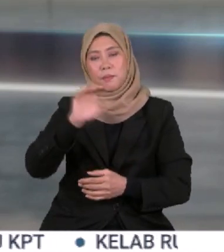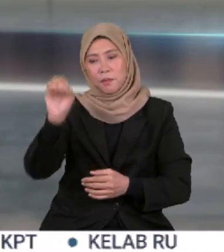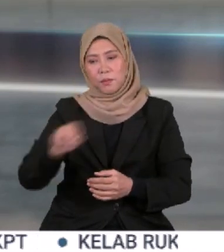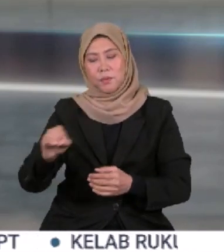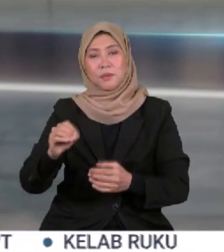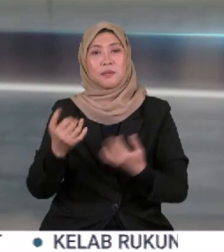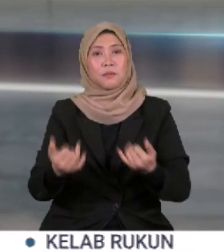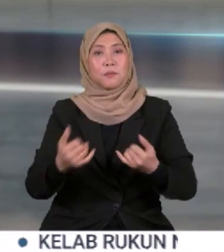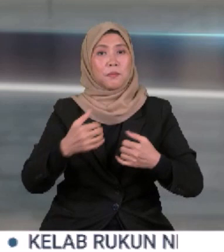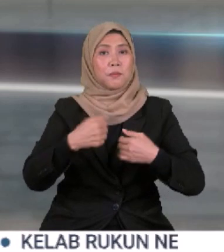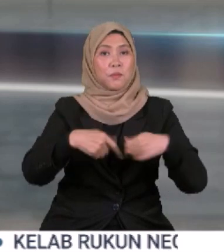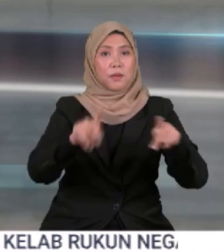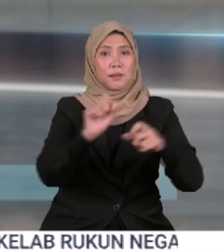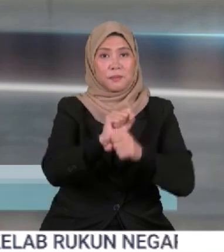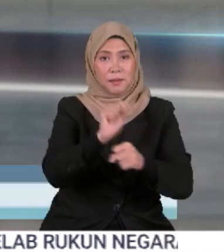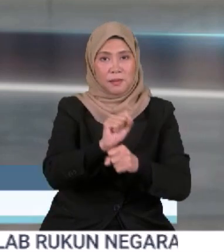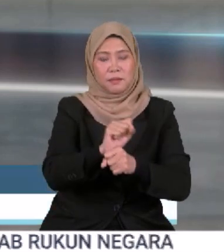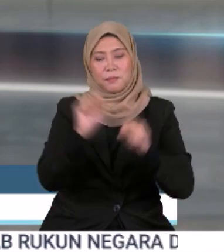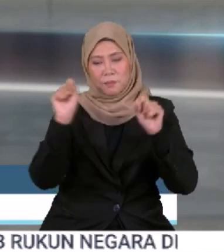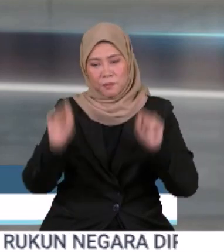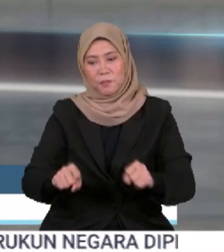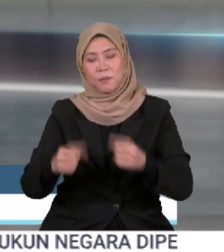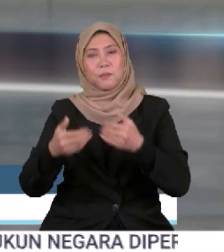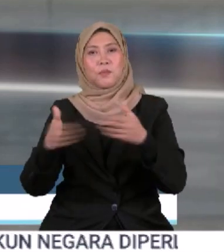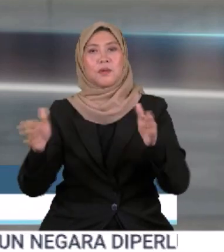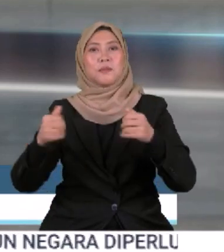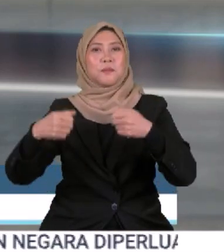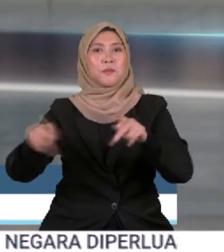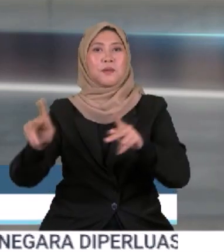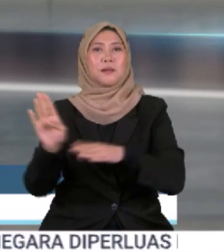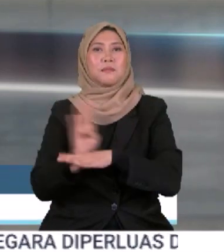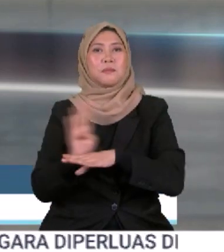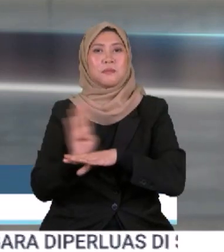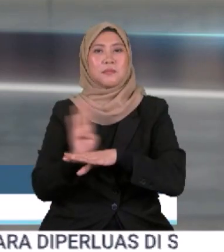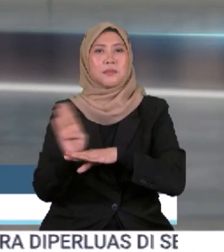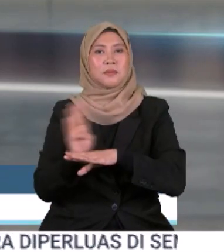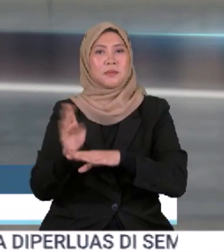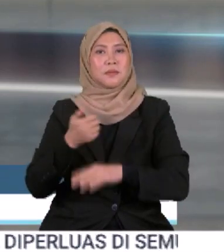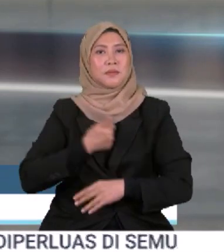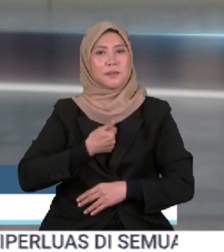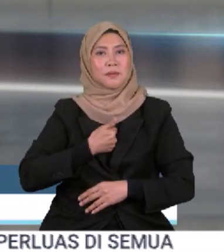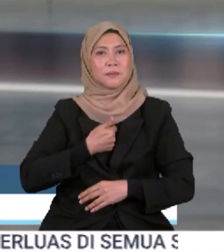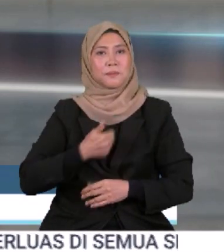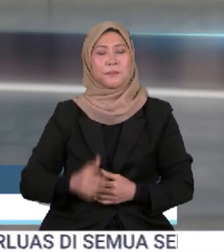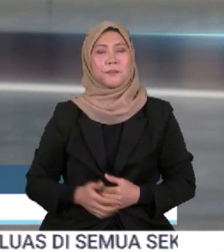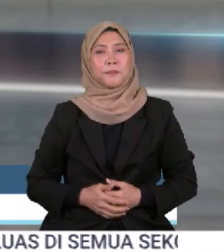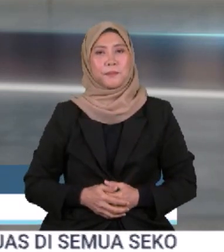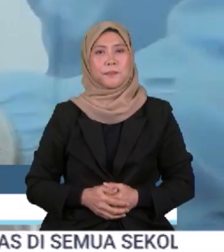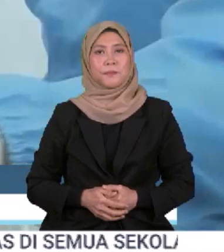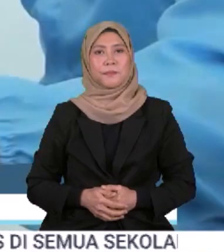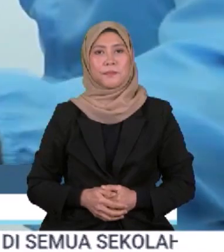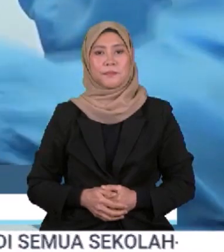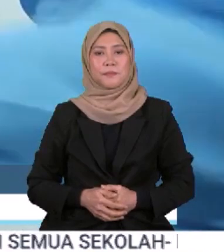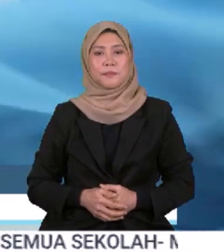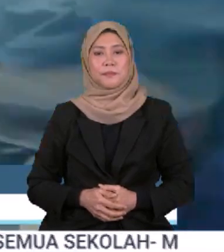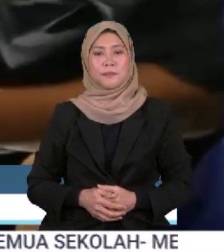mendapat peluang dalam pasaran kerja tetapi turut mampu membuka peluang mengusahakan perniagaan sendiri.